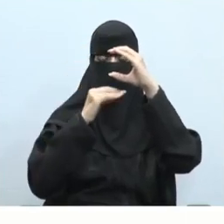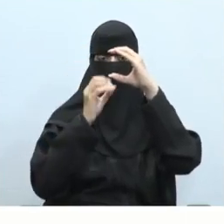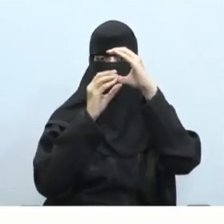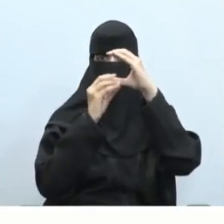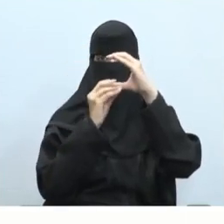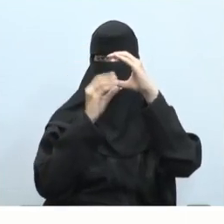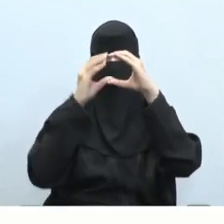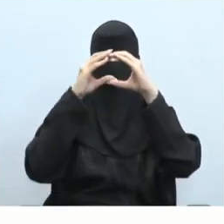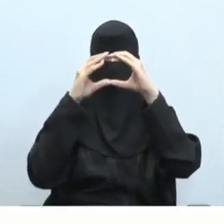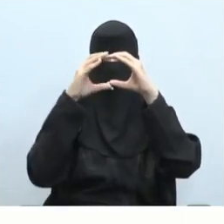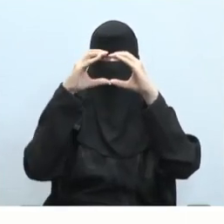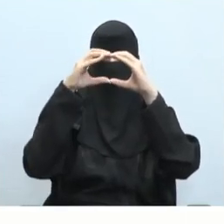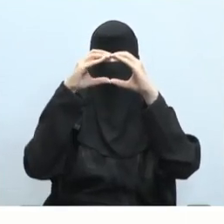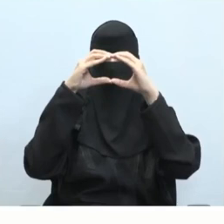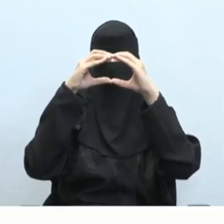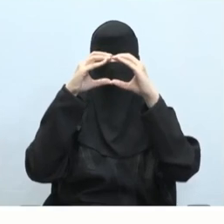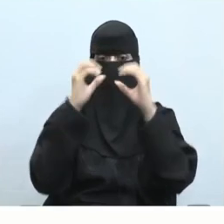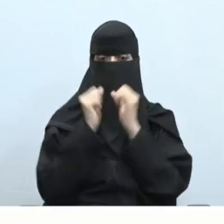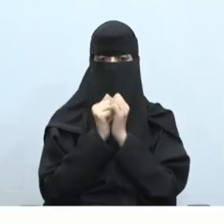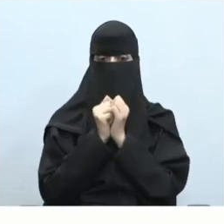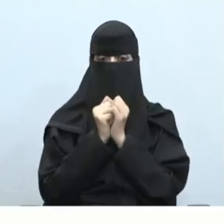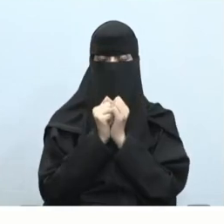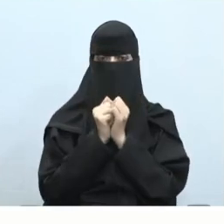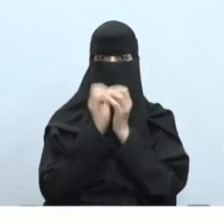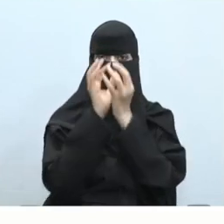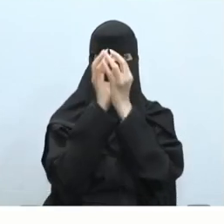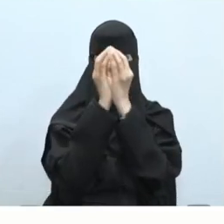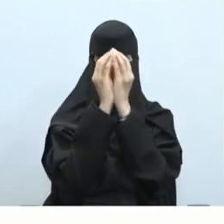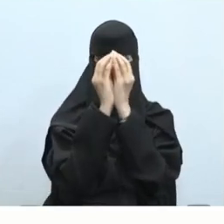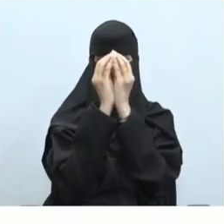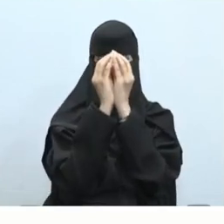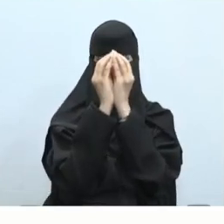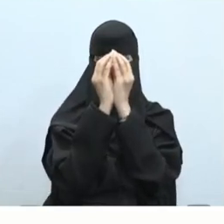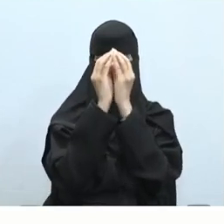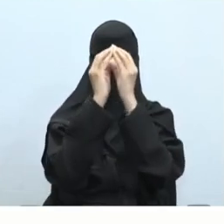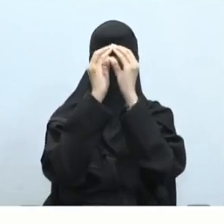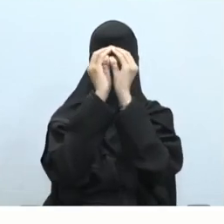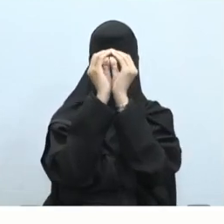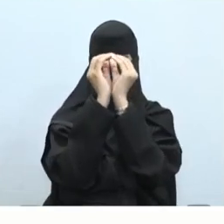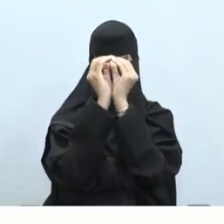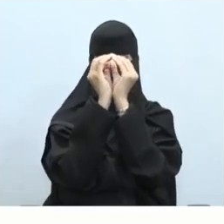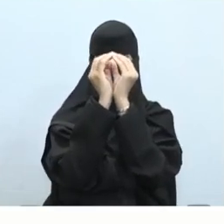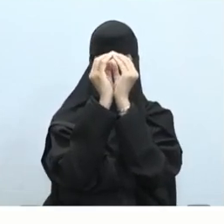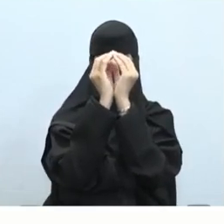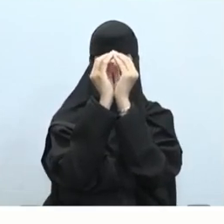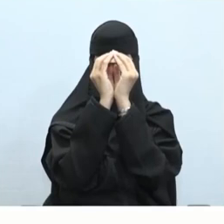اصبحت ليست بهذا الشكل بل تقريبا بهذا